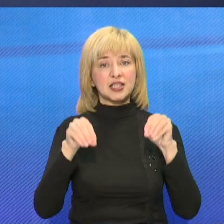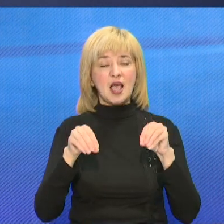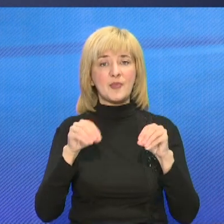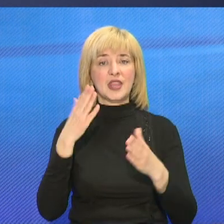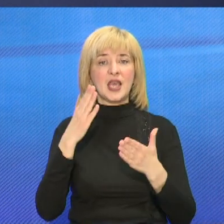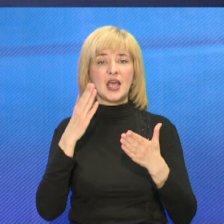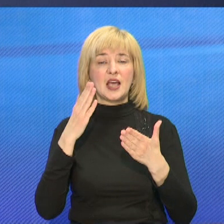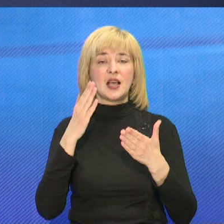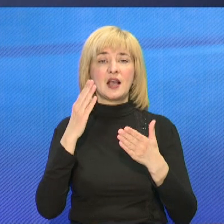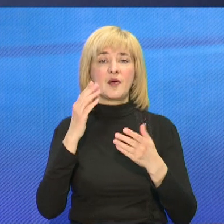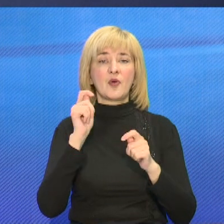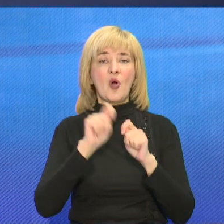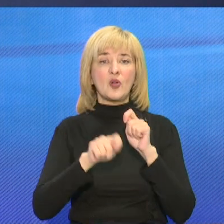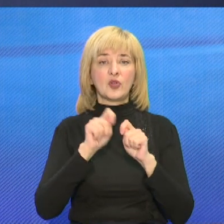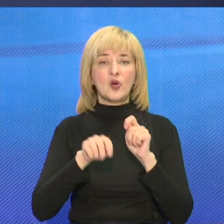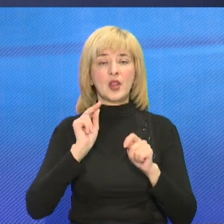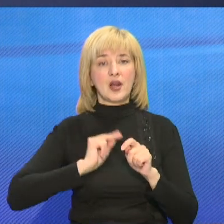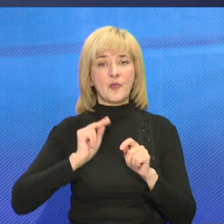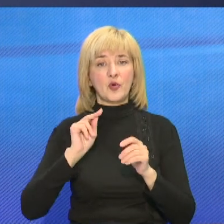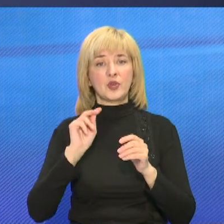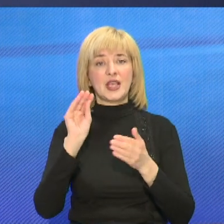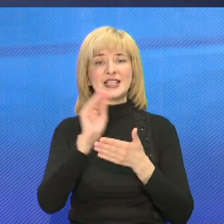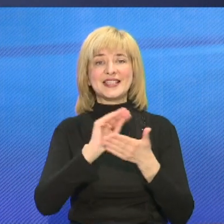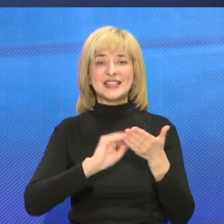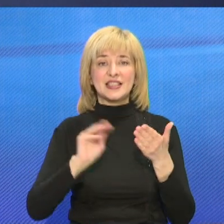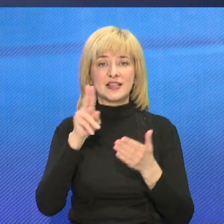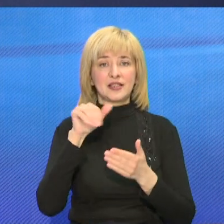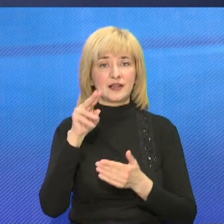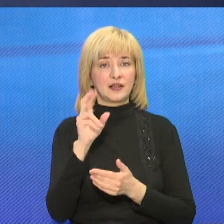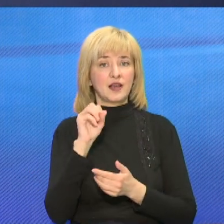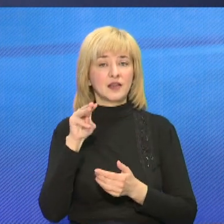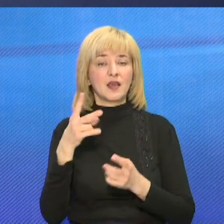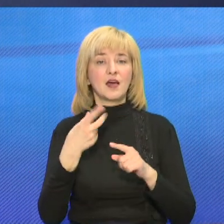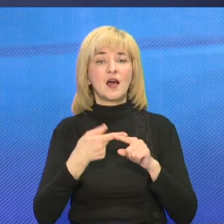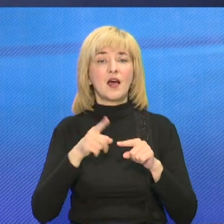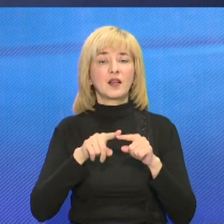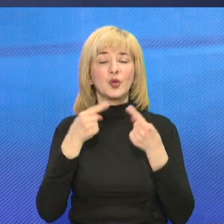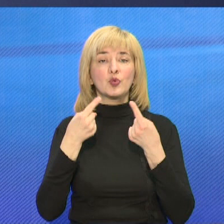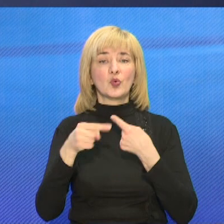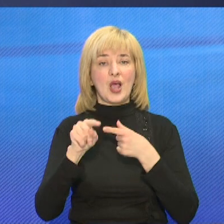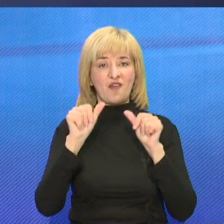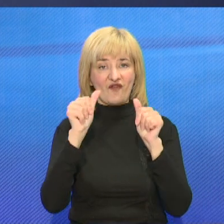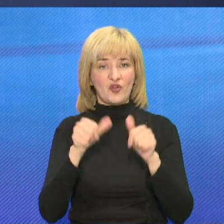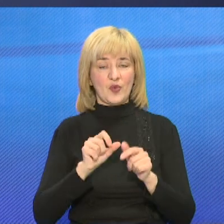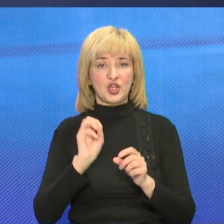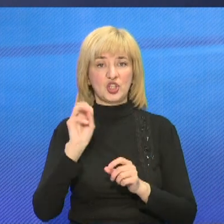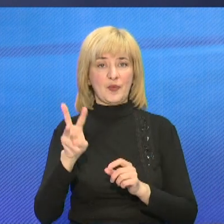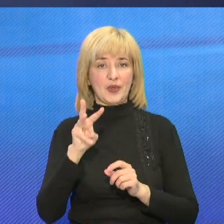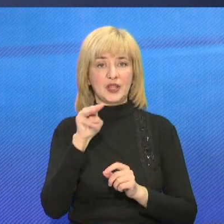диктанта, изложения по языкам – это иная форма, нежели тест. Поэтому здесь идет переориентировка